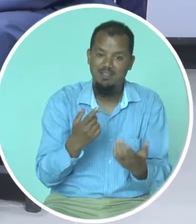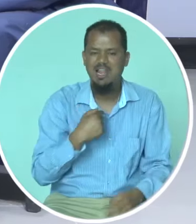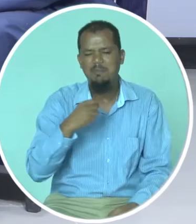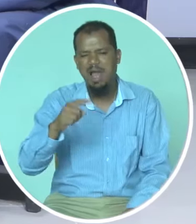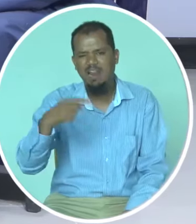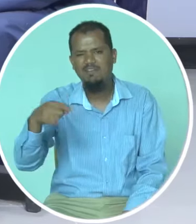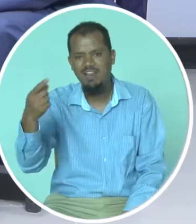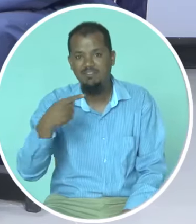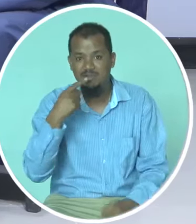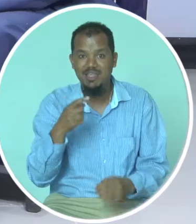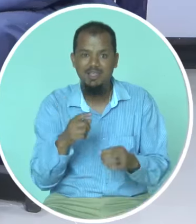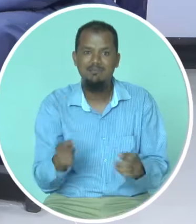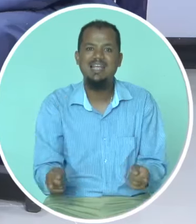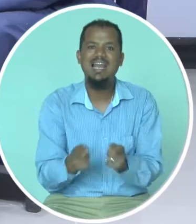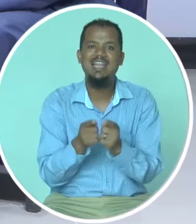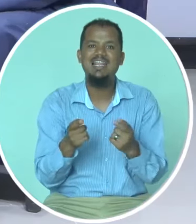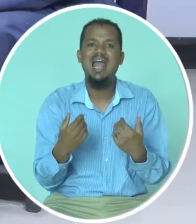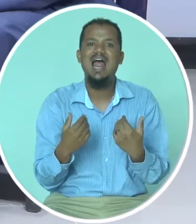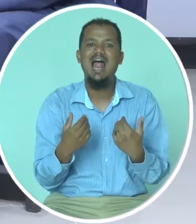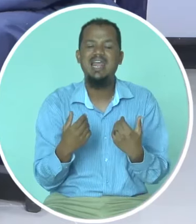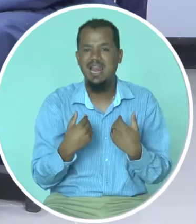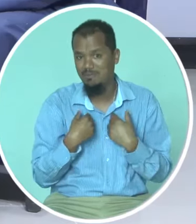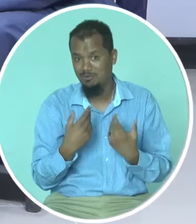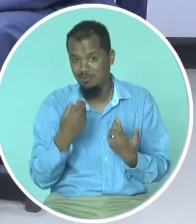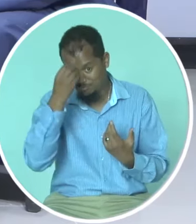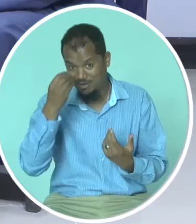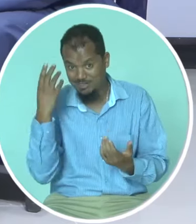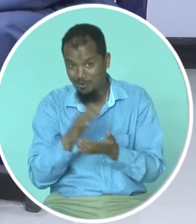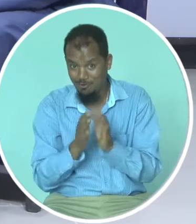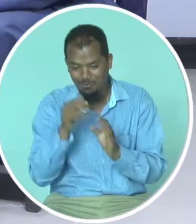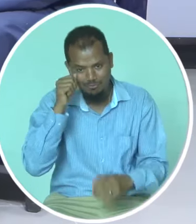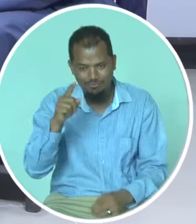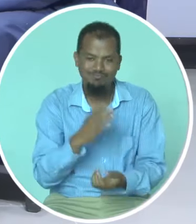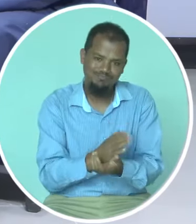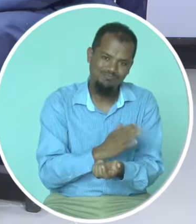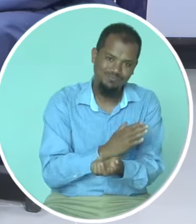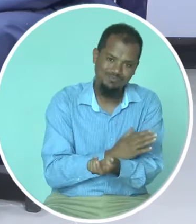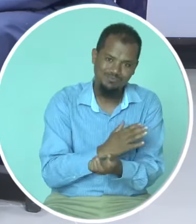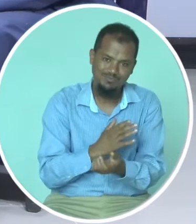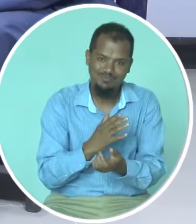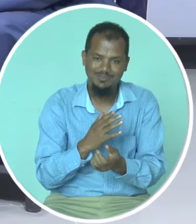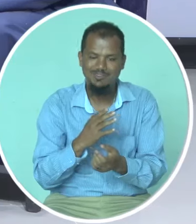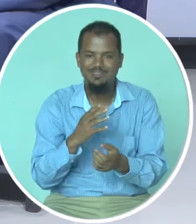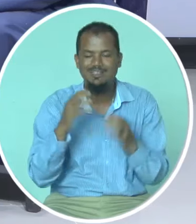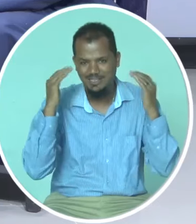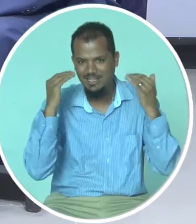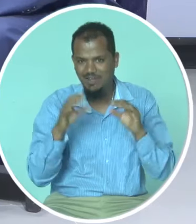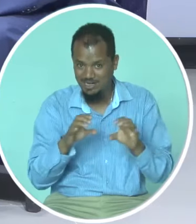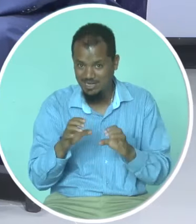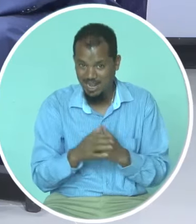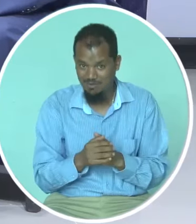እንደው አለፍ አለፍ ብዬ መገናኘት ያለባቸውን የምረሳ ከሆነ እርስዎ እያስተካከሉኝ እንደምንሄድ ተስፋ